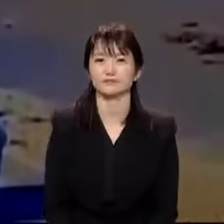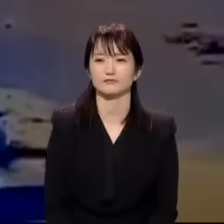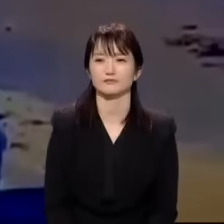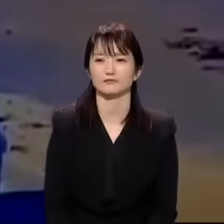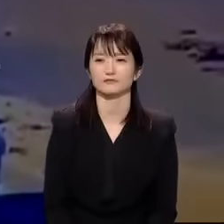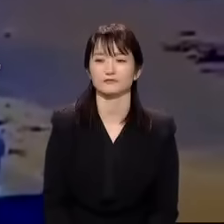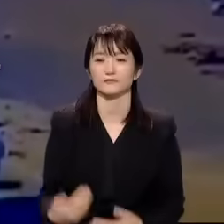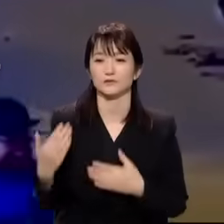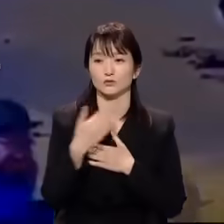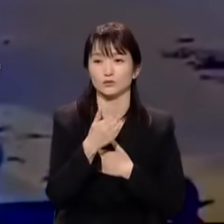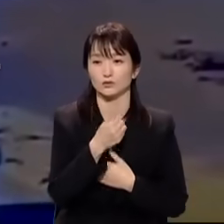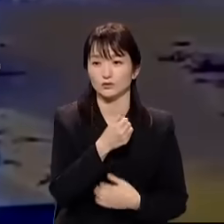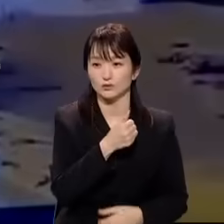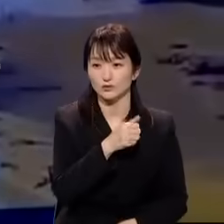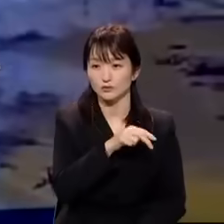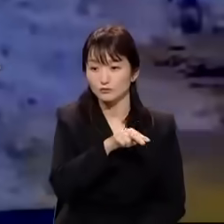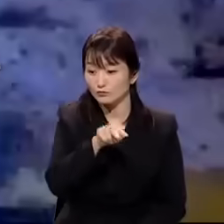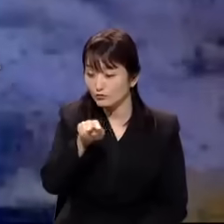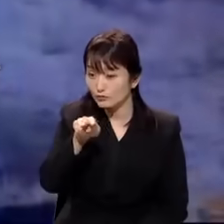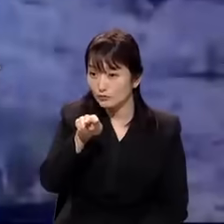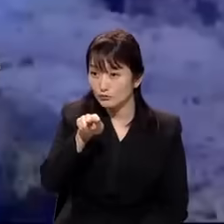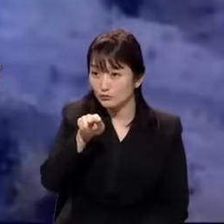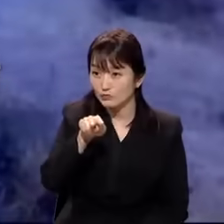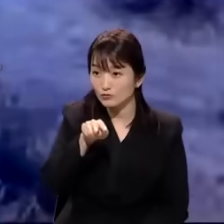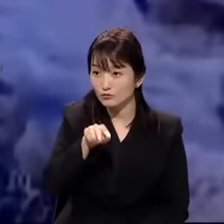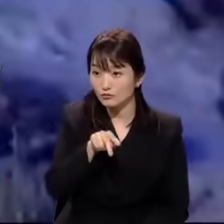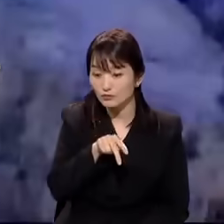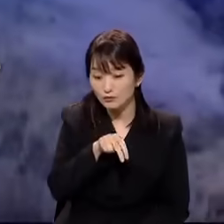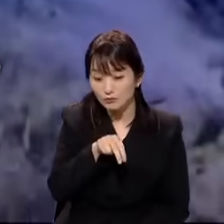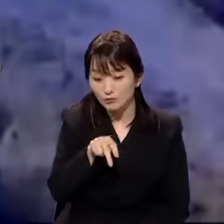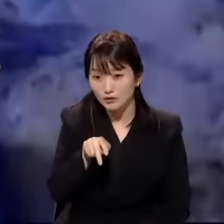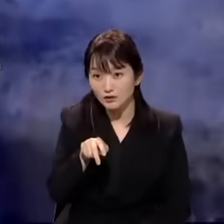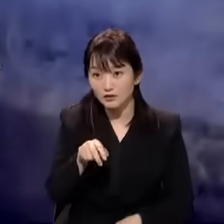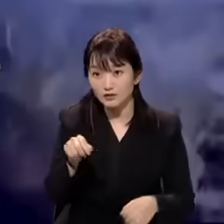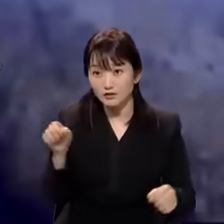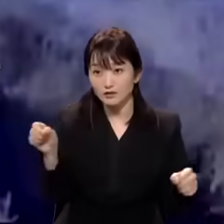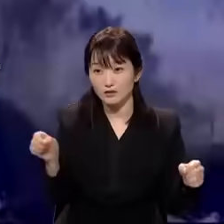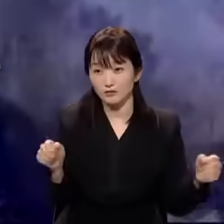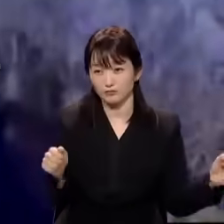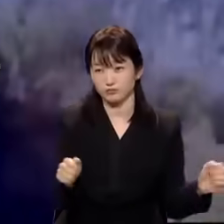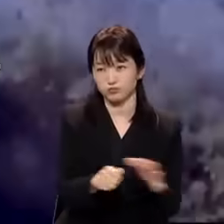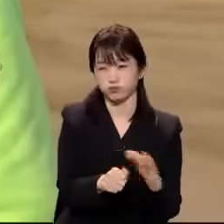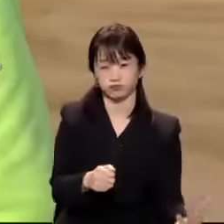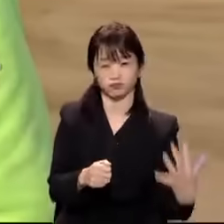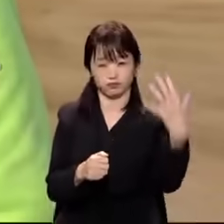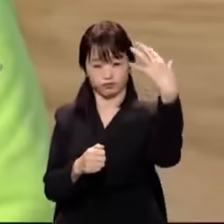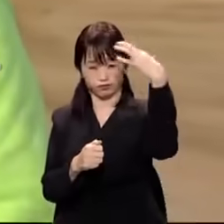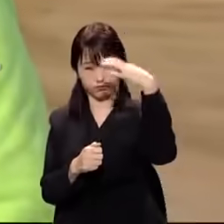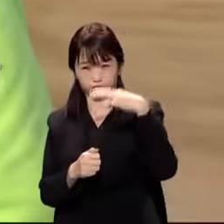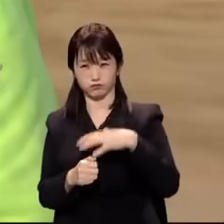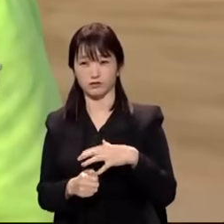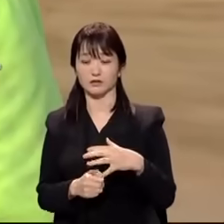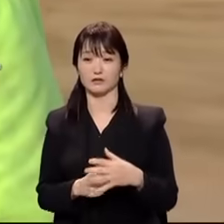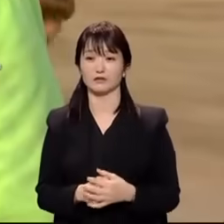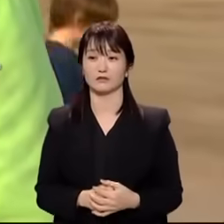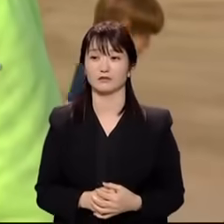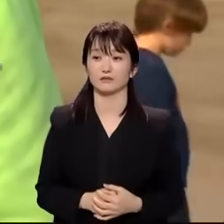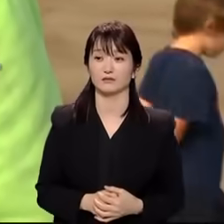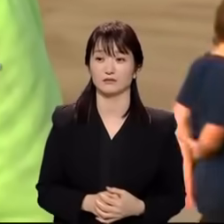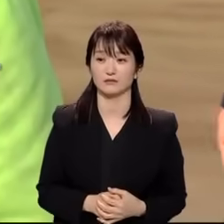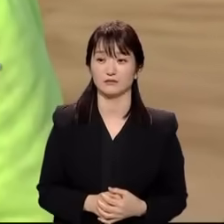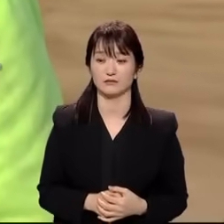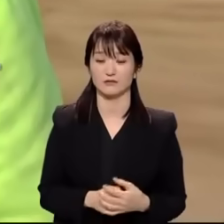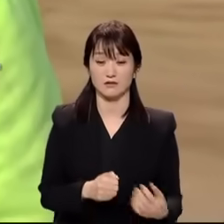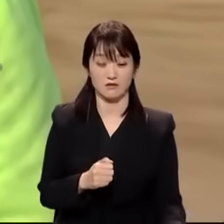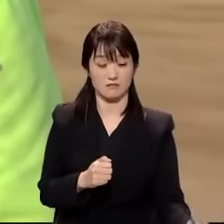Around and we didn't get more than a half a step, and that all that water was coming over this wall here, and it was just like it was way higher. It was like